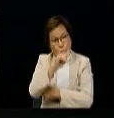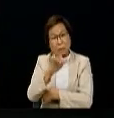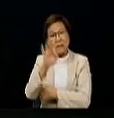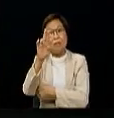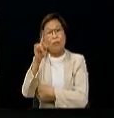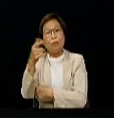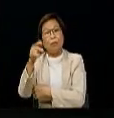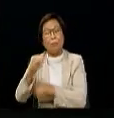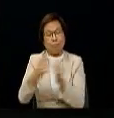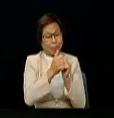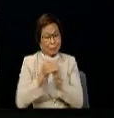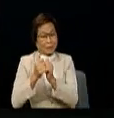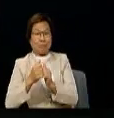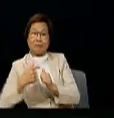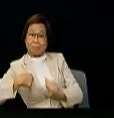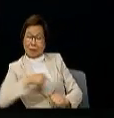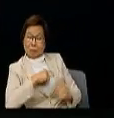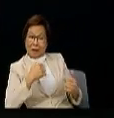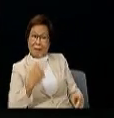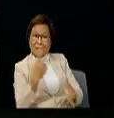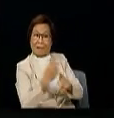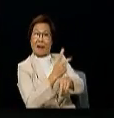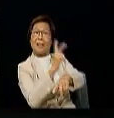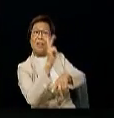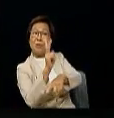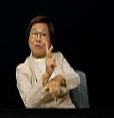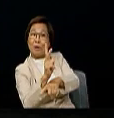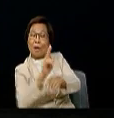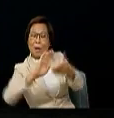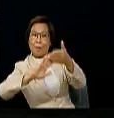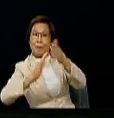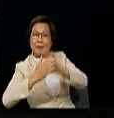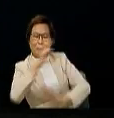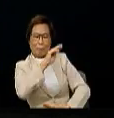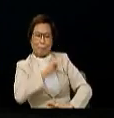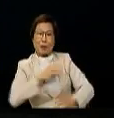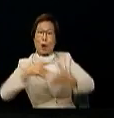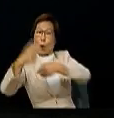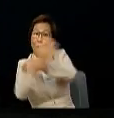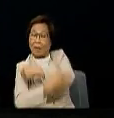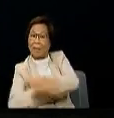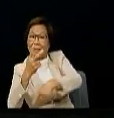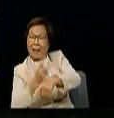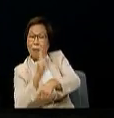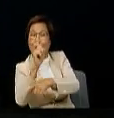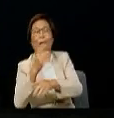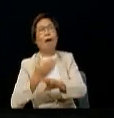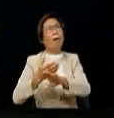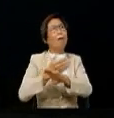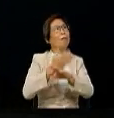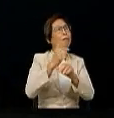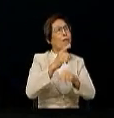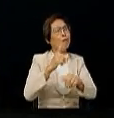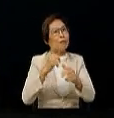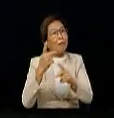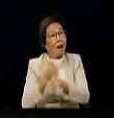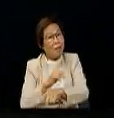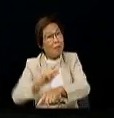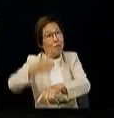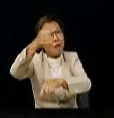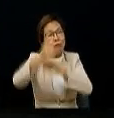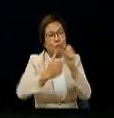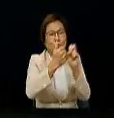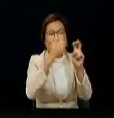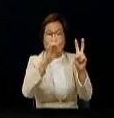Abdullah hari ini bersama kami karena ini kali kedua bentuk sambil memegang portfolio menteri luar negeri kali pertama sebelum yaitu pada